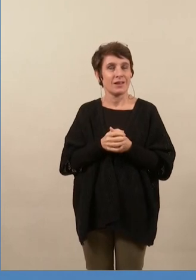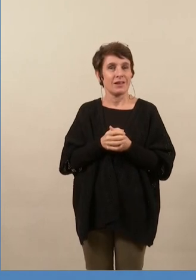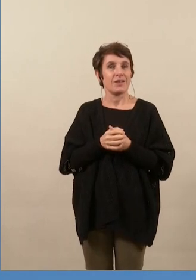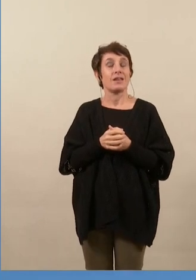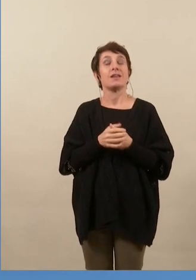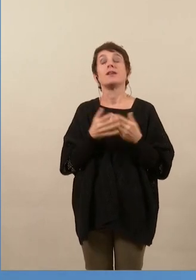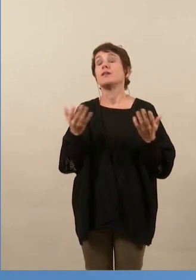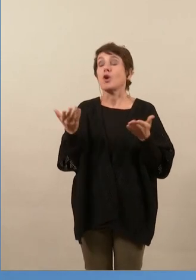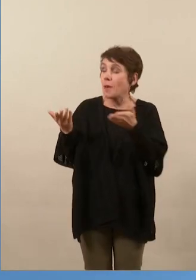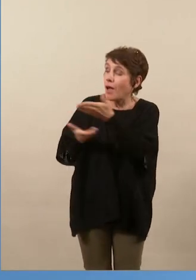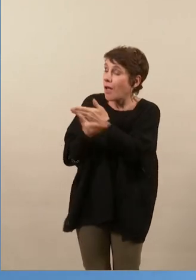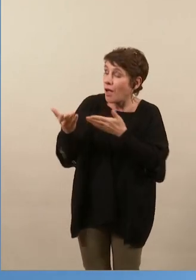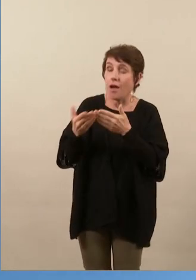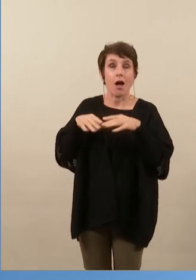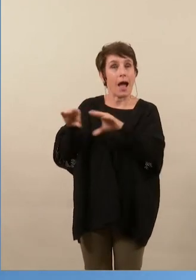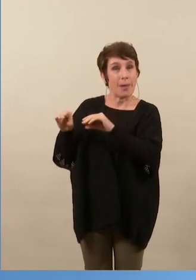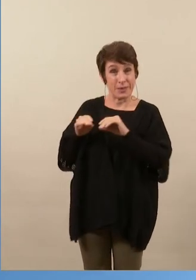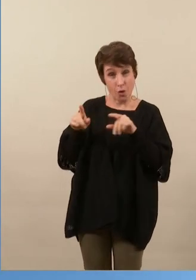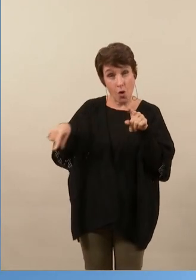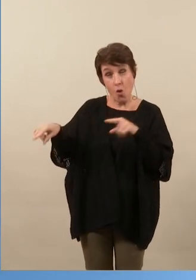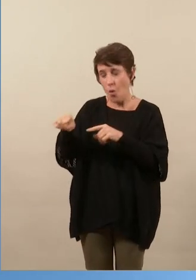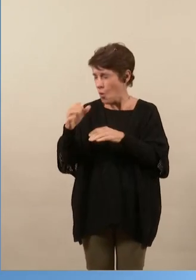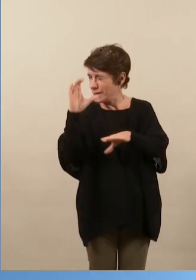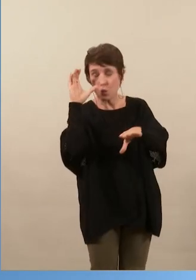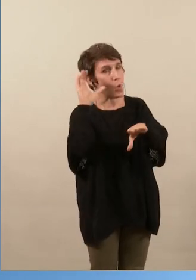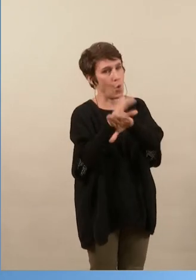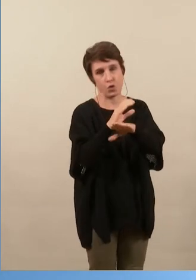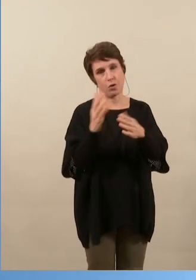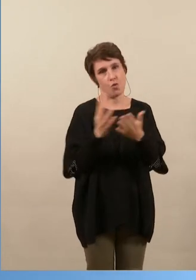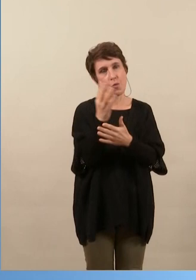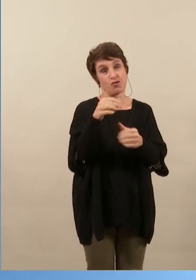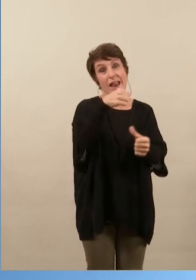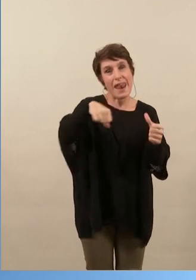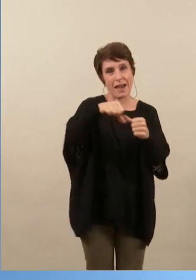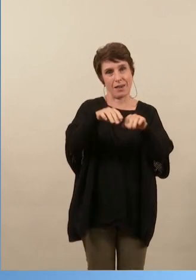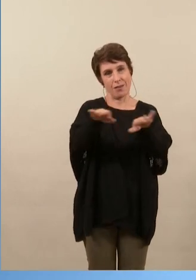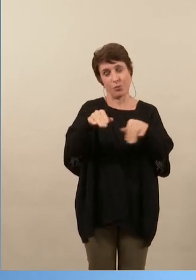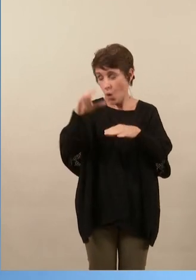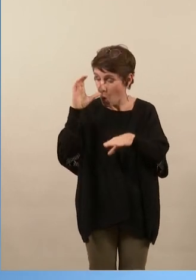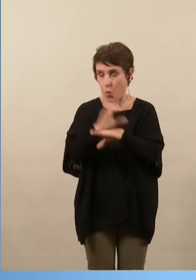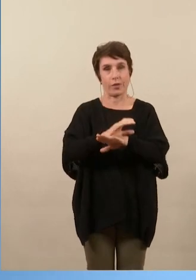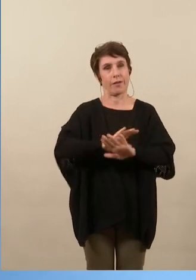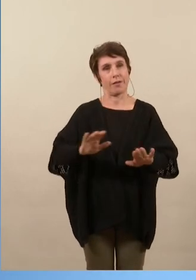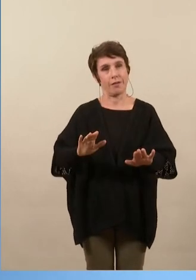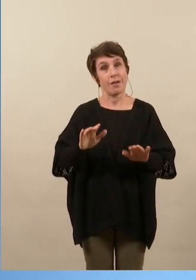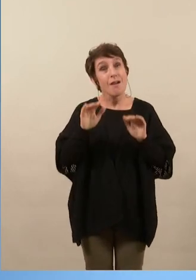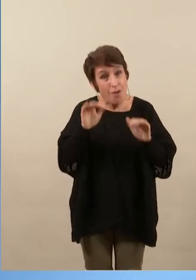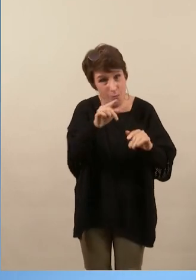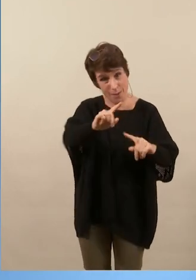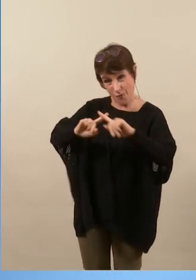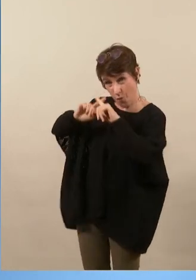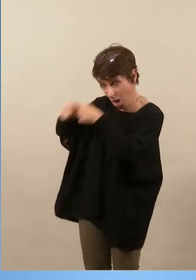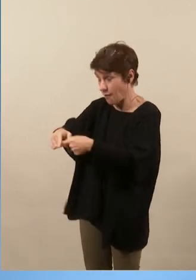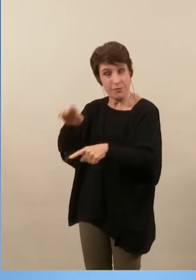concertations les habitants sont vent debout contre ce projet et donc vous allez le faire contre la vie